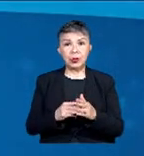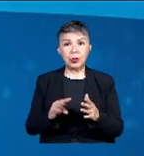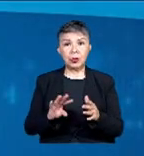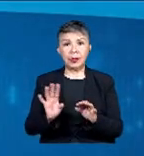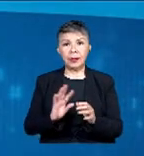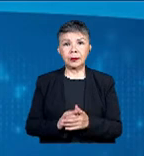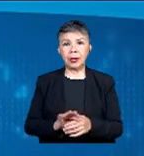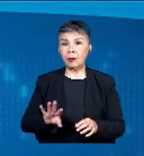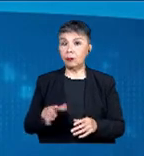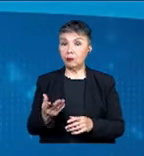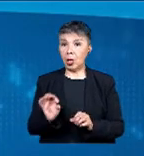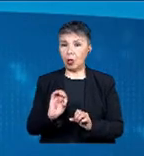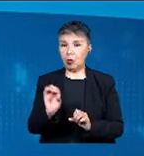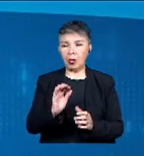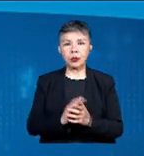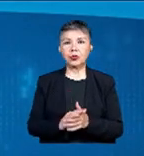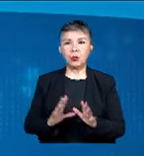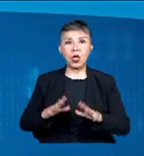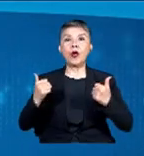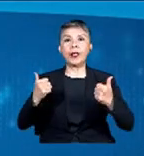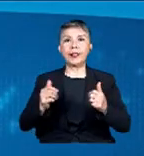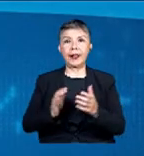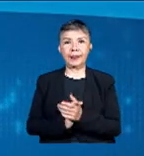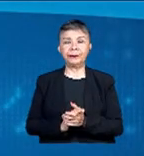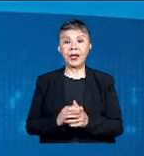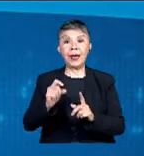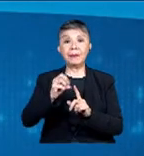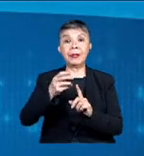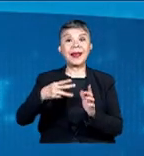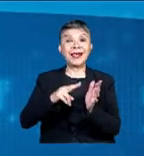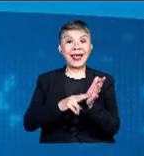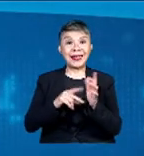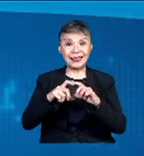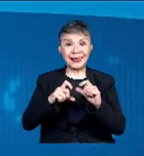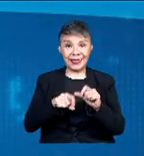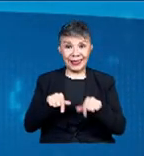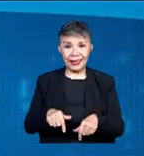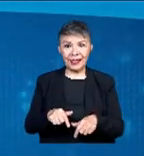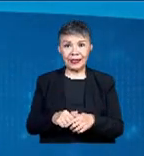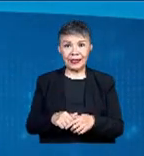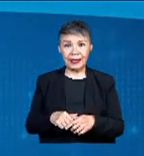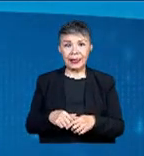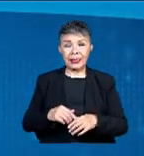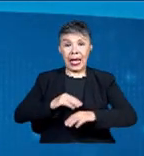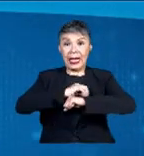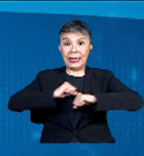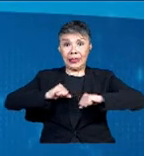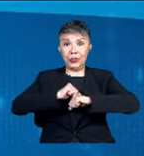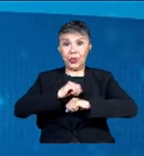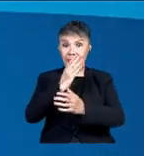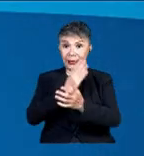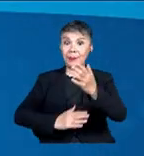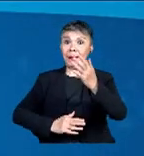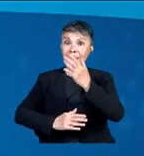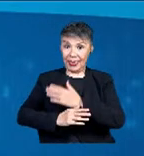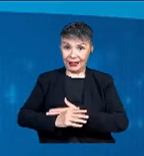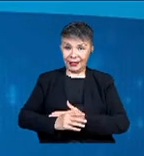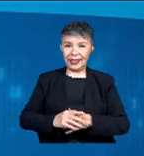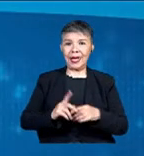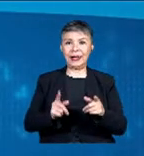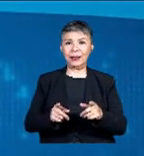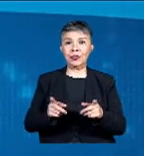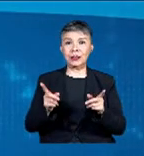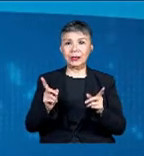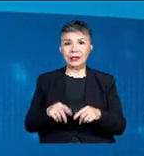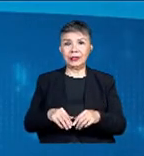meninggal dan sebagainya. Nah, di Peparnas ini karena atlet-atlet disabilitas kita